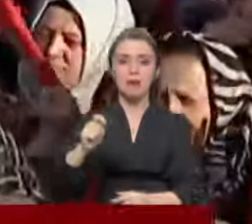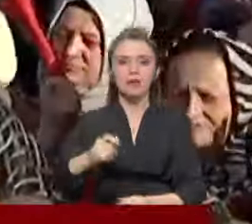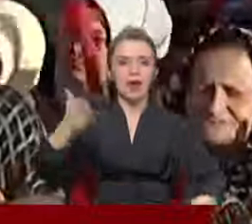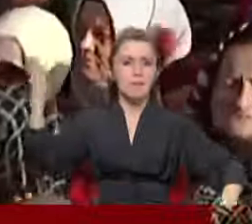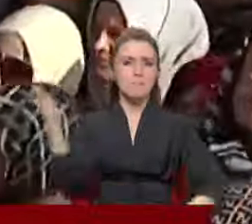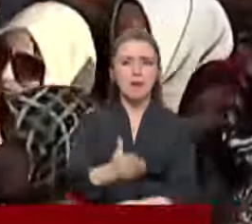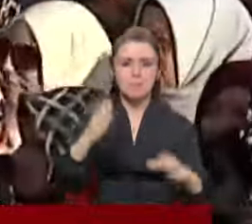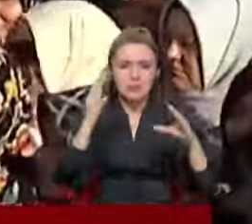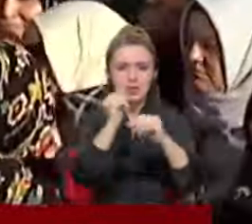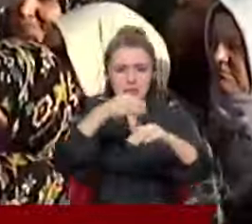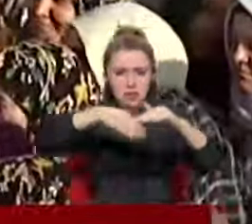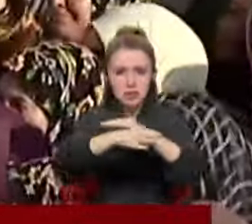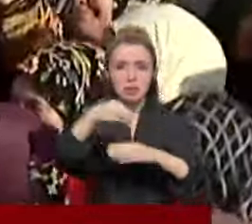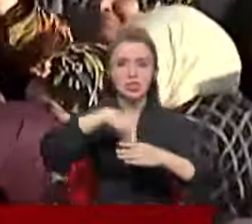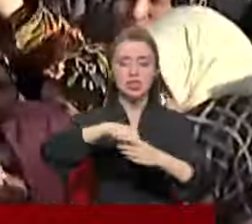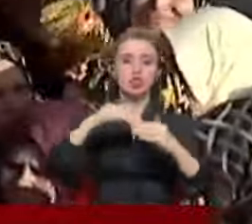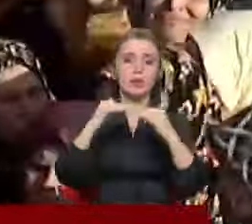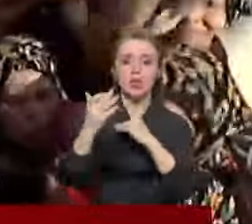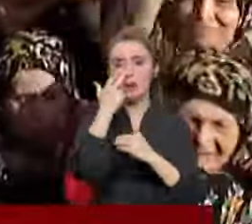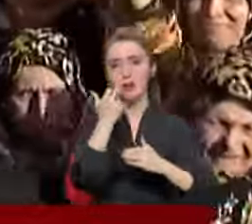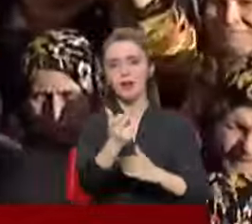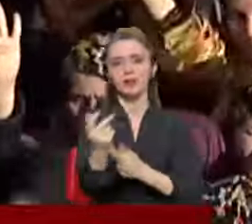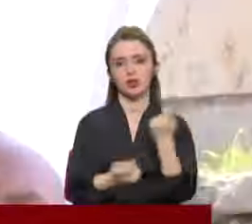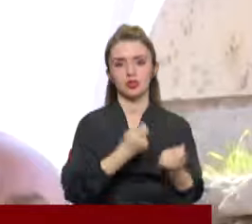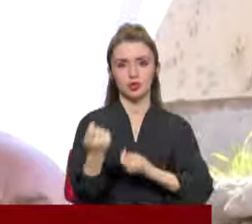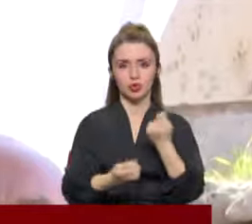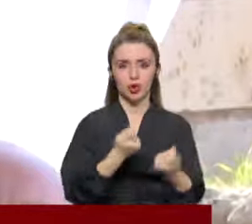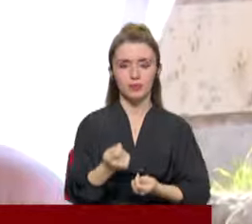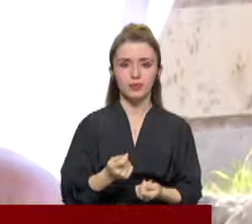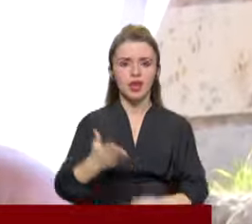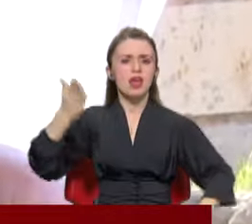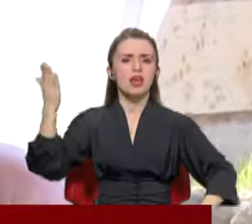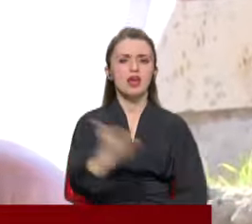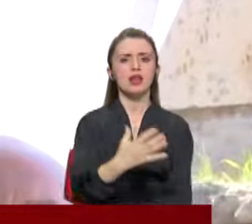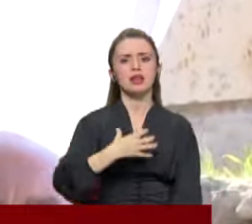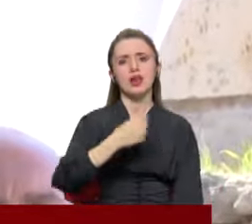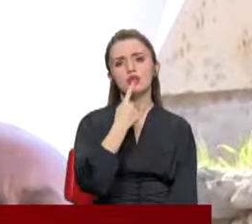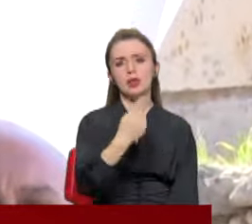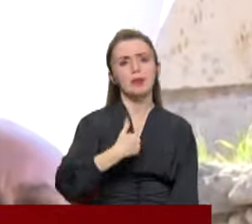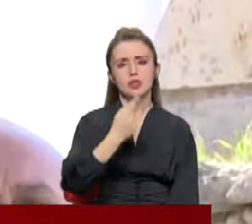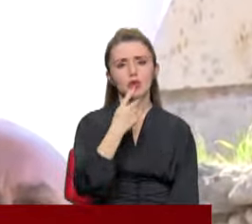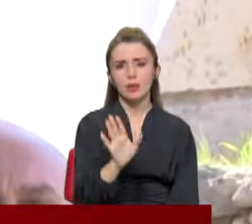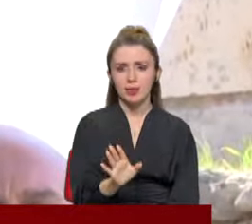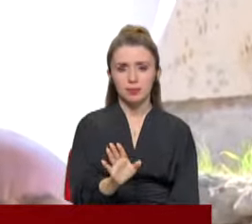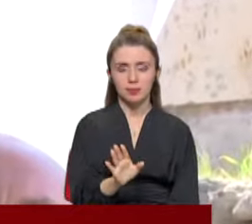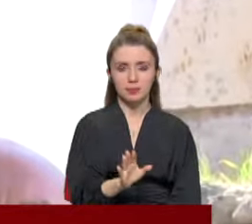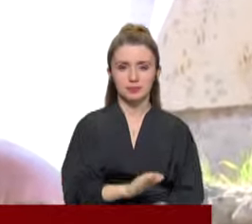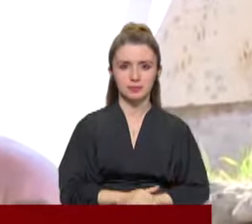ihaneti gizlemek için de milleti kandırmanın peşindeler. İhaneti de zaten kendi söyledi, ben söylemedim.